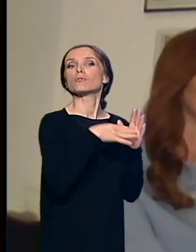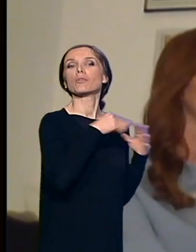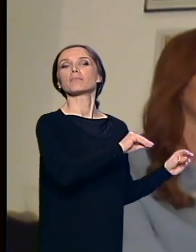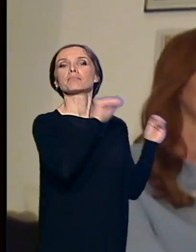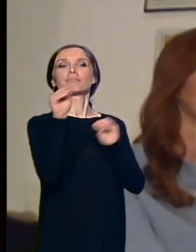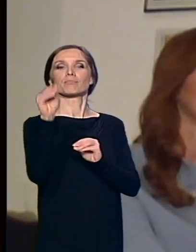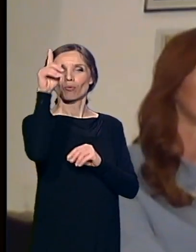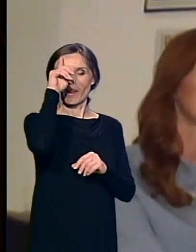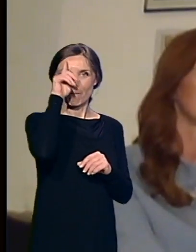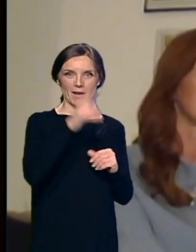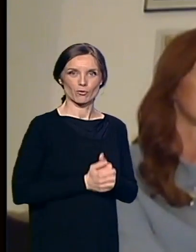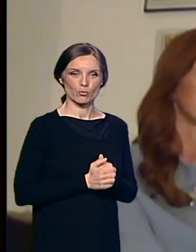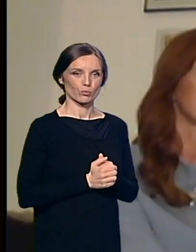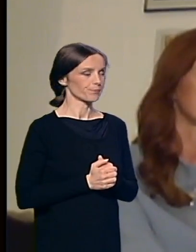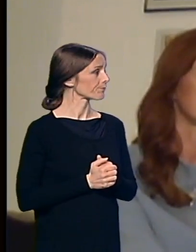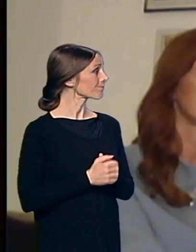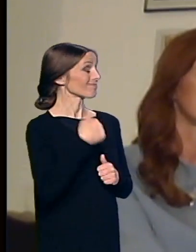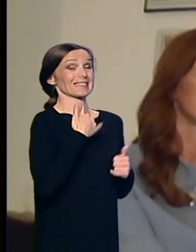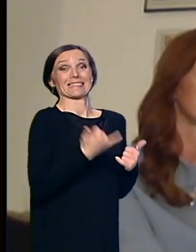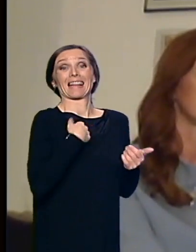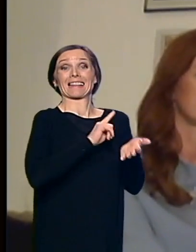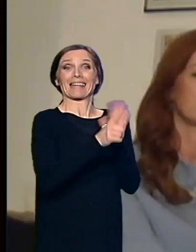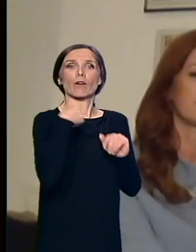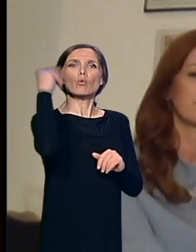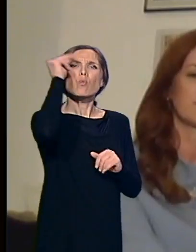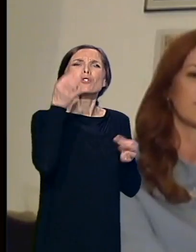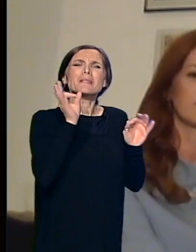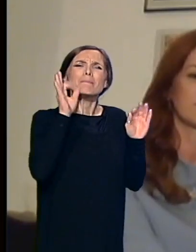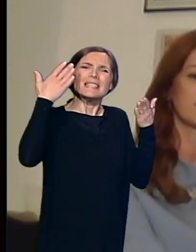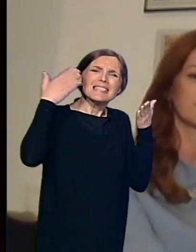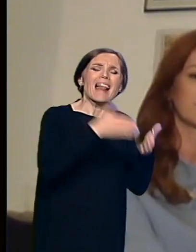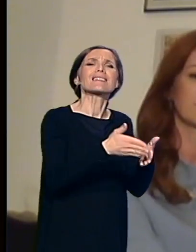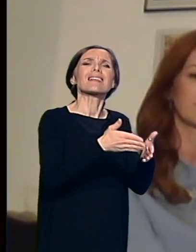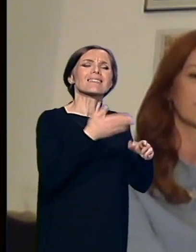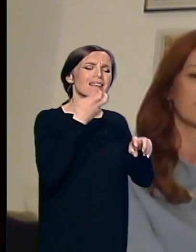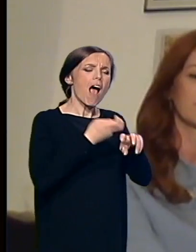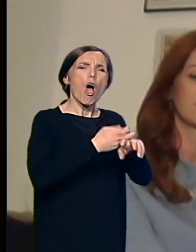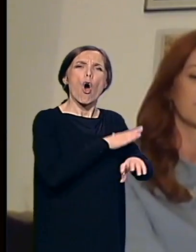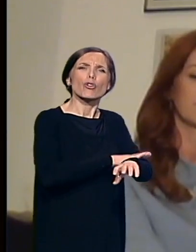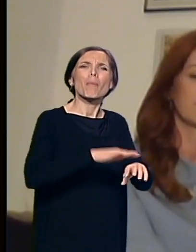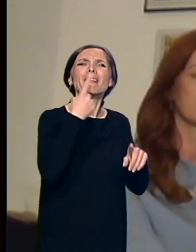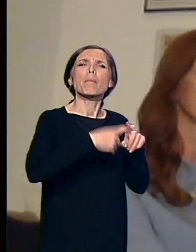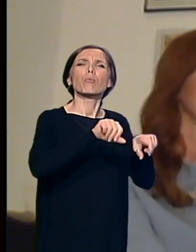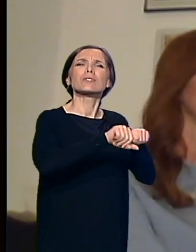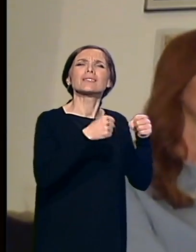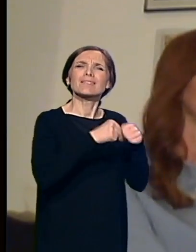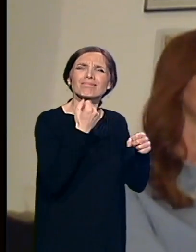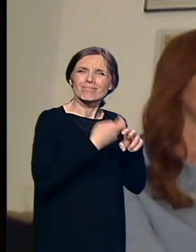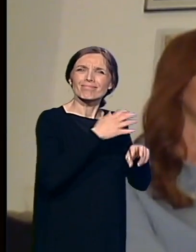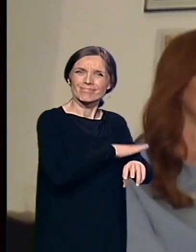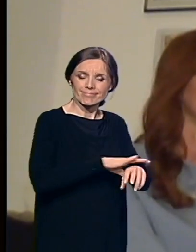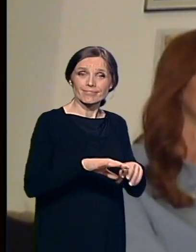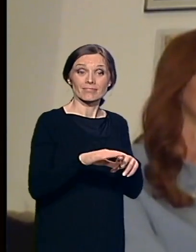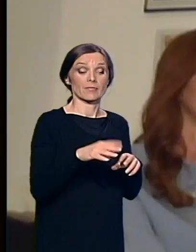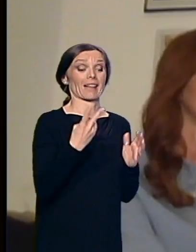Ja sam trenutno specijalizant ortopedije i traumatologije. Već sam od, da kažem, 2013.